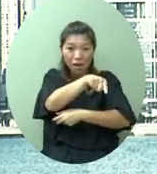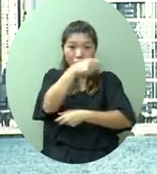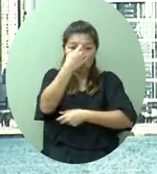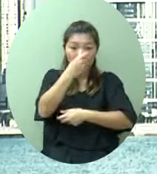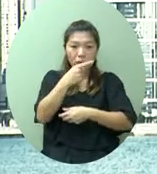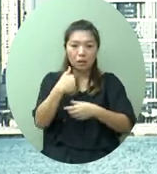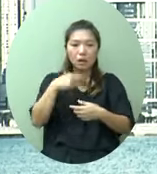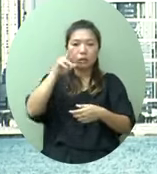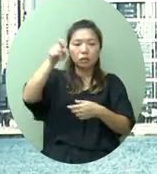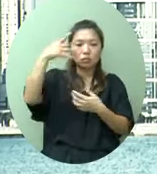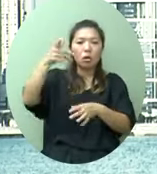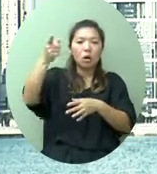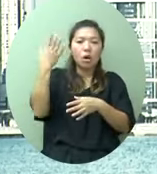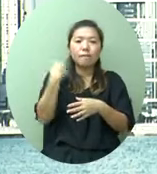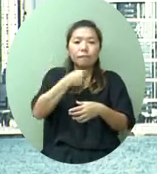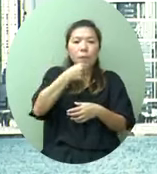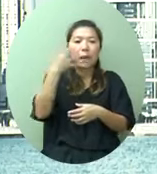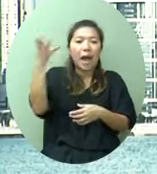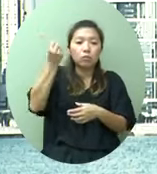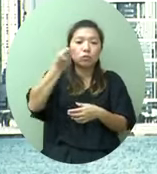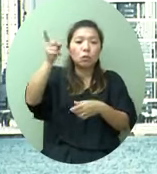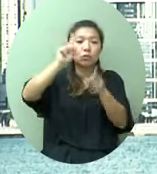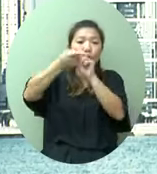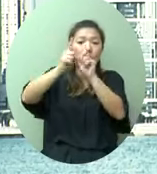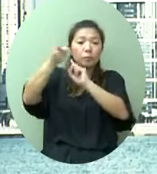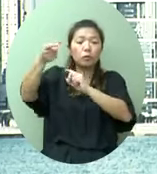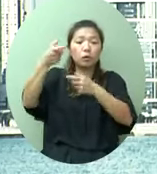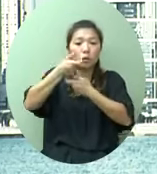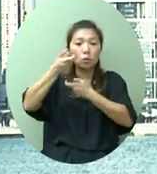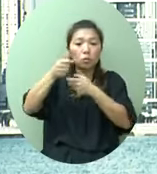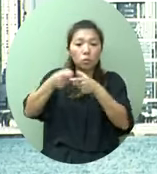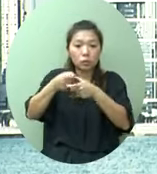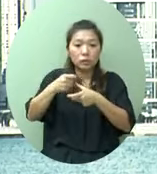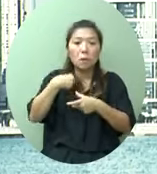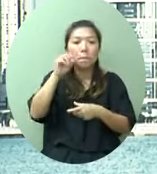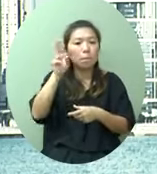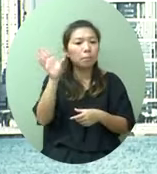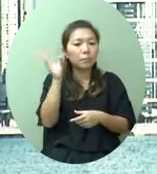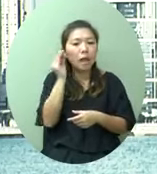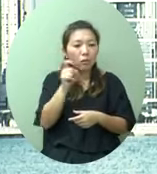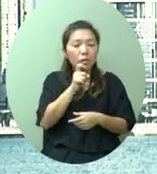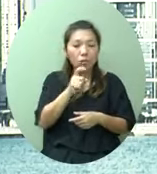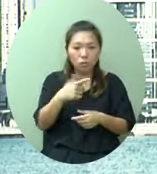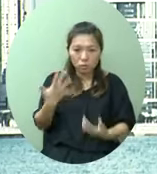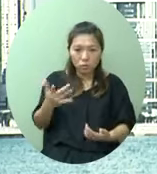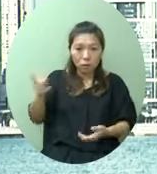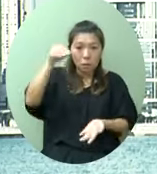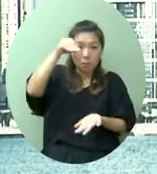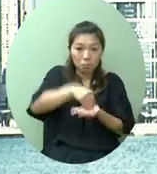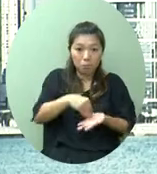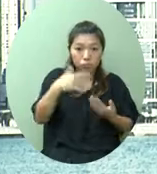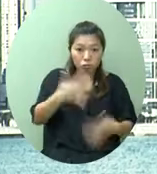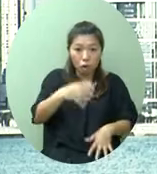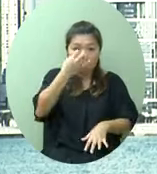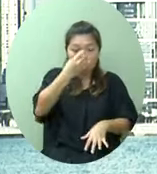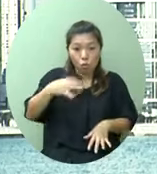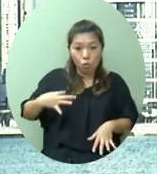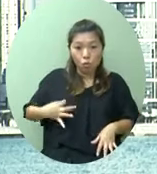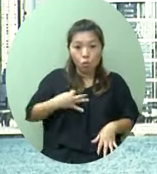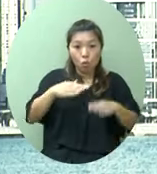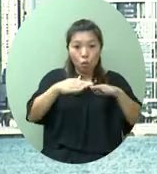歐洲商會 的代表，他都是認為落實了實施了香港國安法之